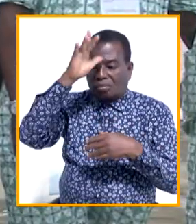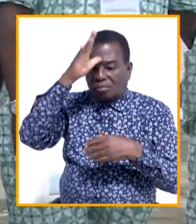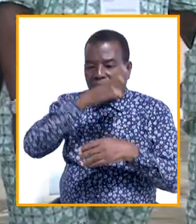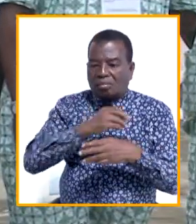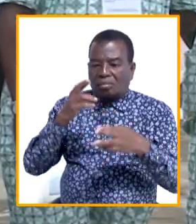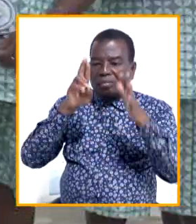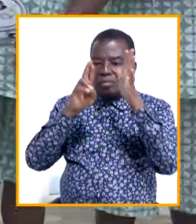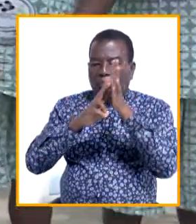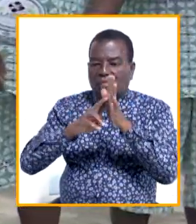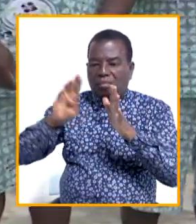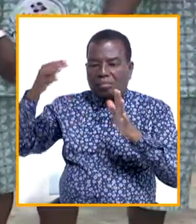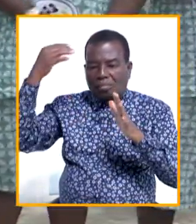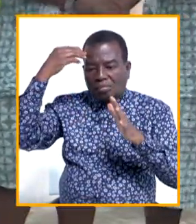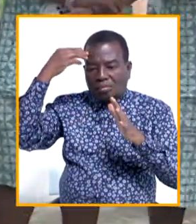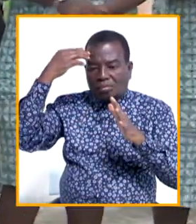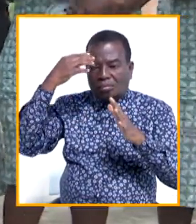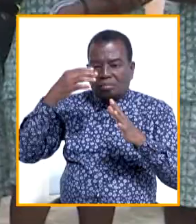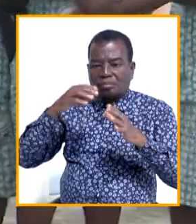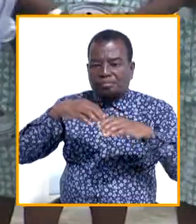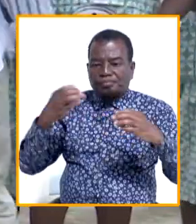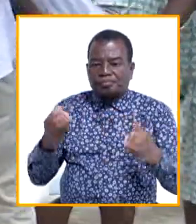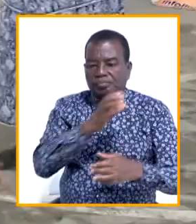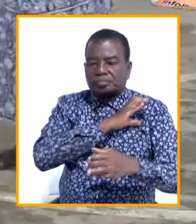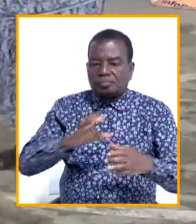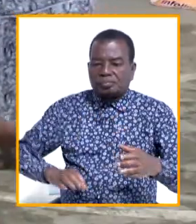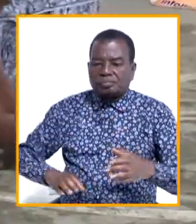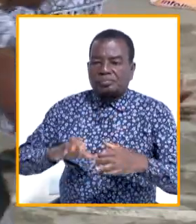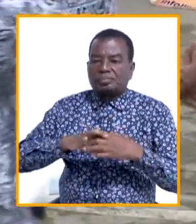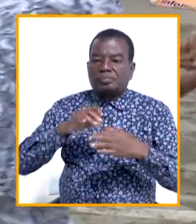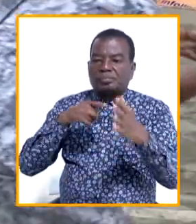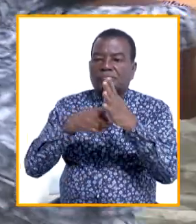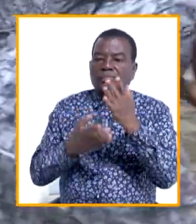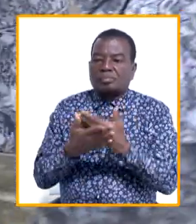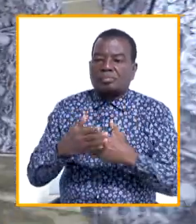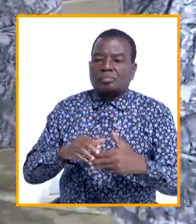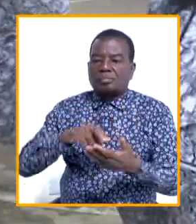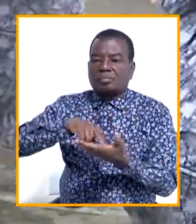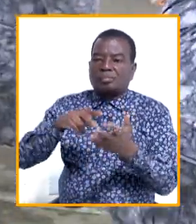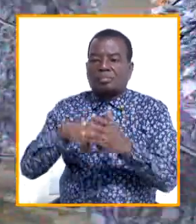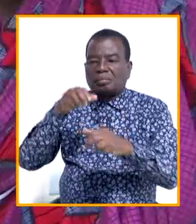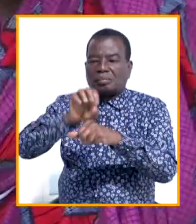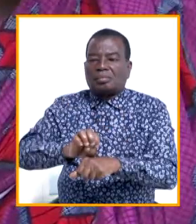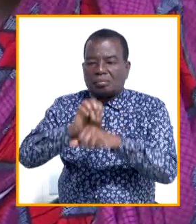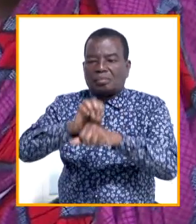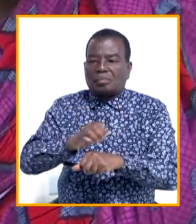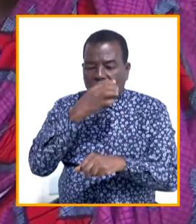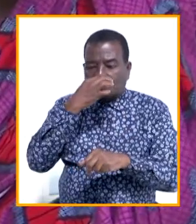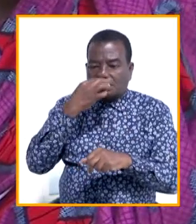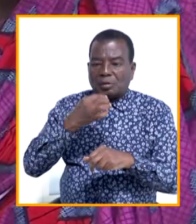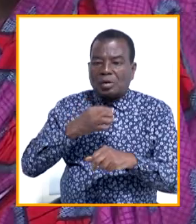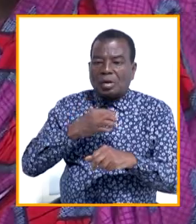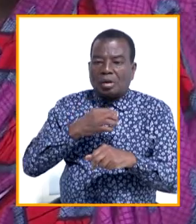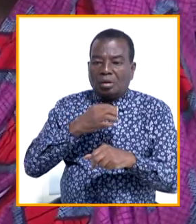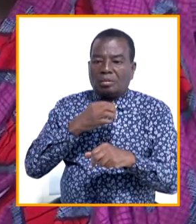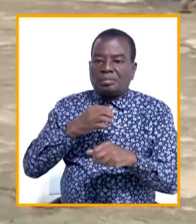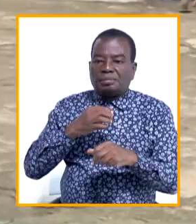et le représentant du premier magistrat de la commune une investiture marquée par des danses traditionnelles en pays au jukrou